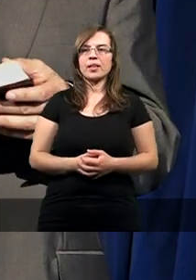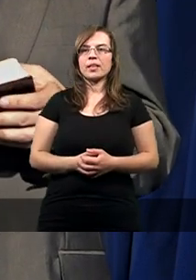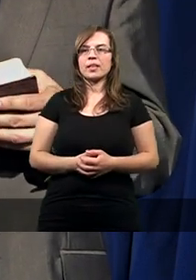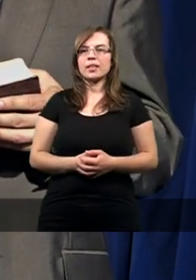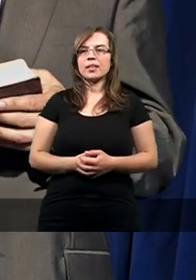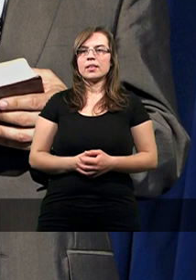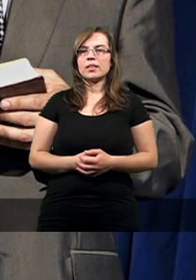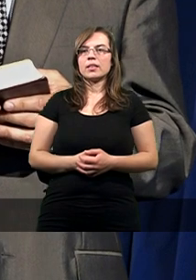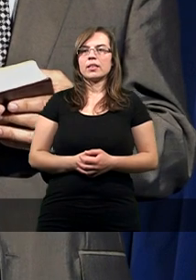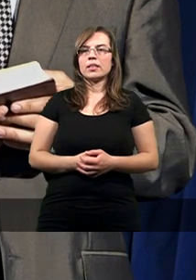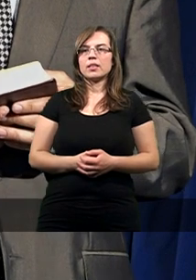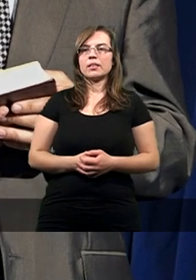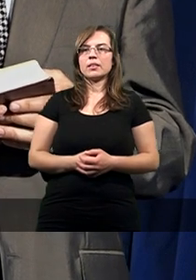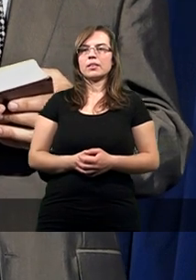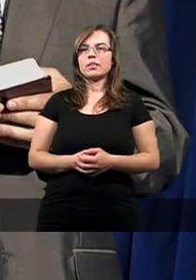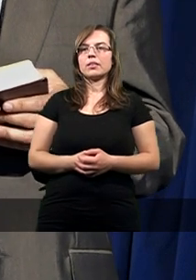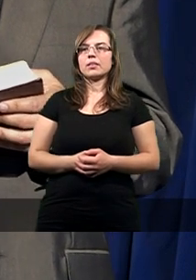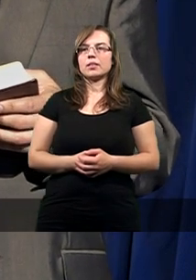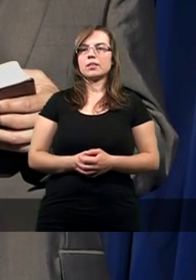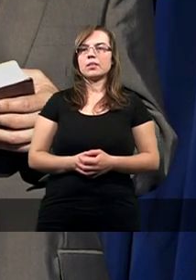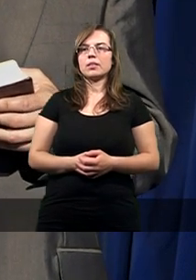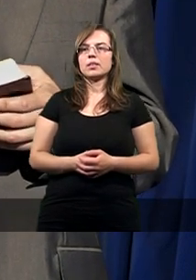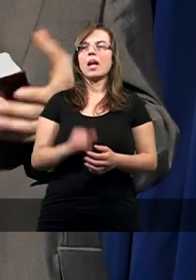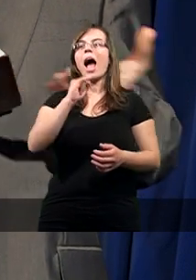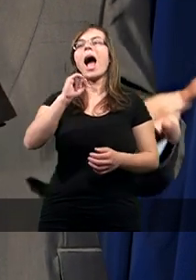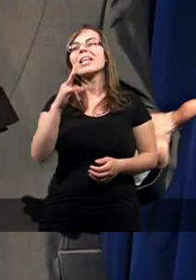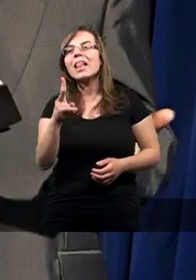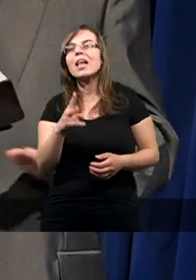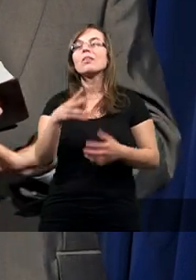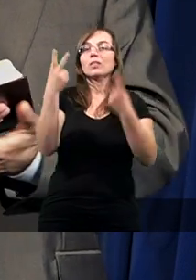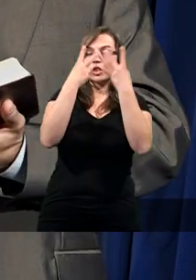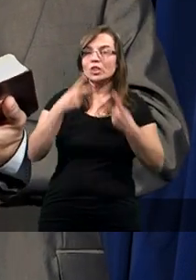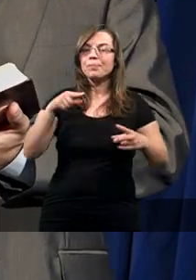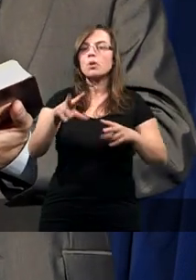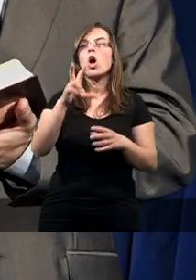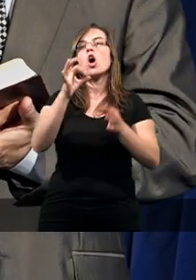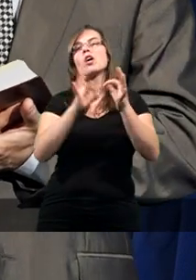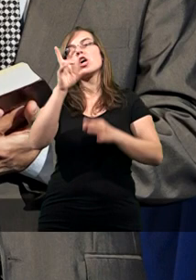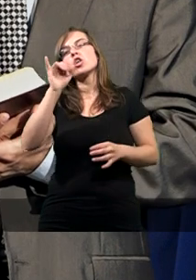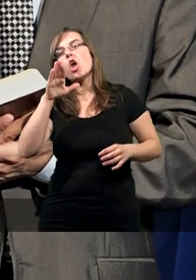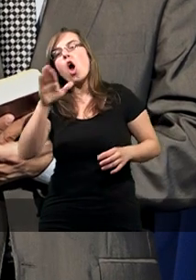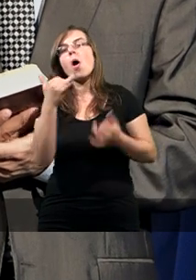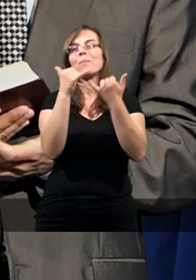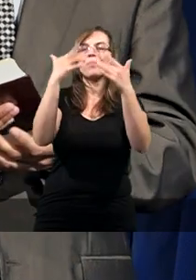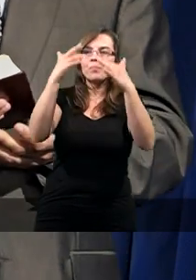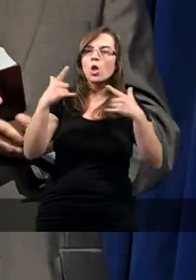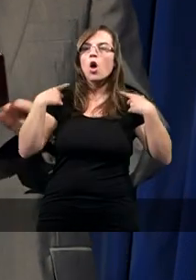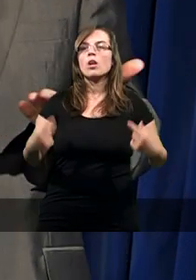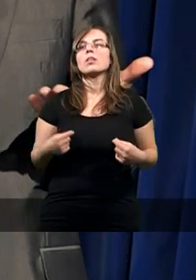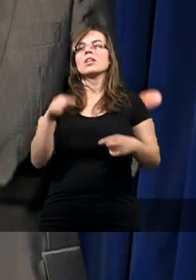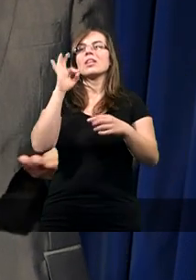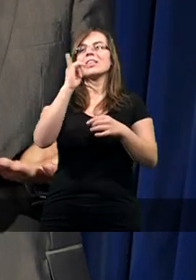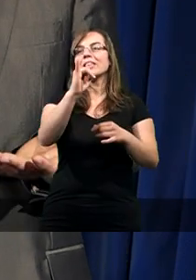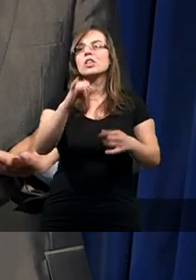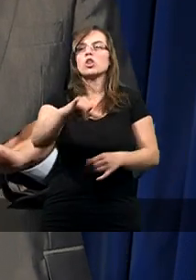and Joseph, he didn't choose to include their sins. A jednak kiedy czytamy o Hiobie czy o Danielu, to tam